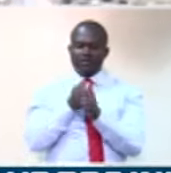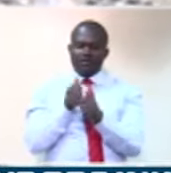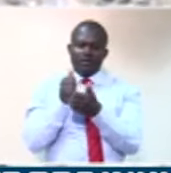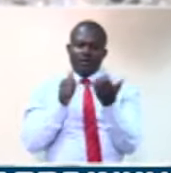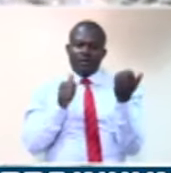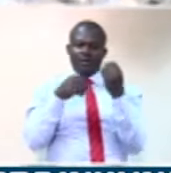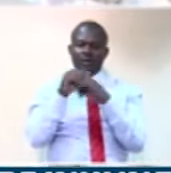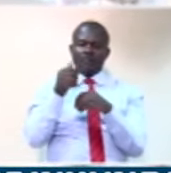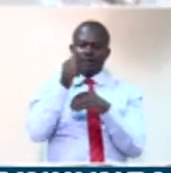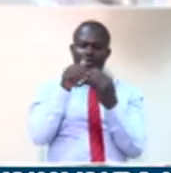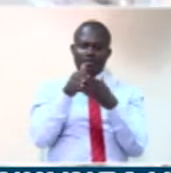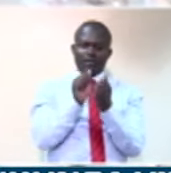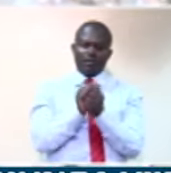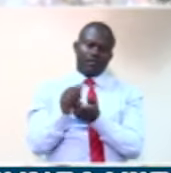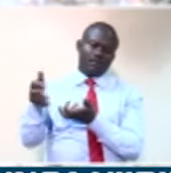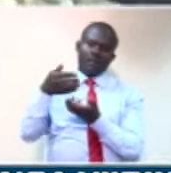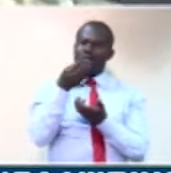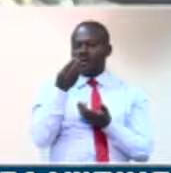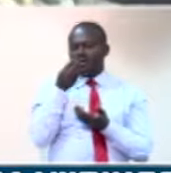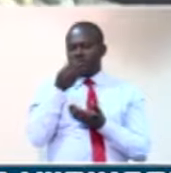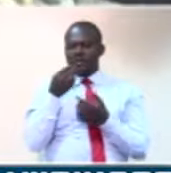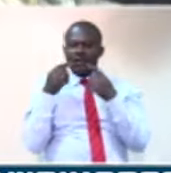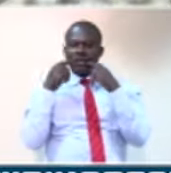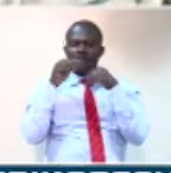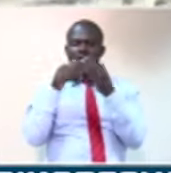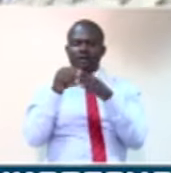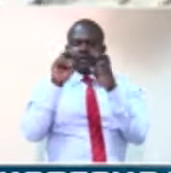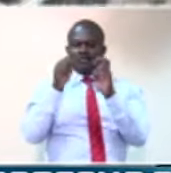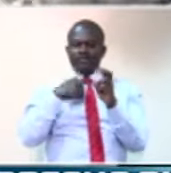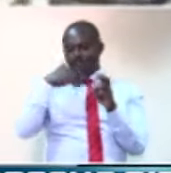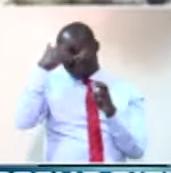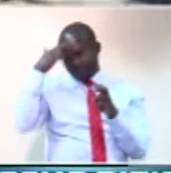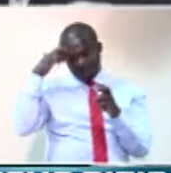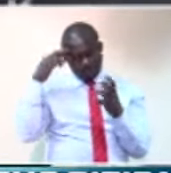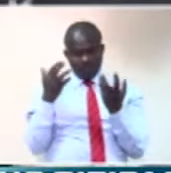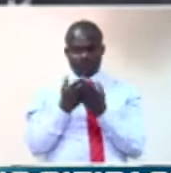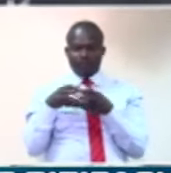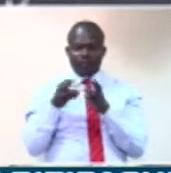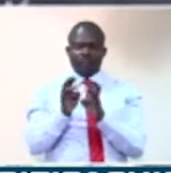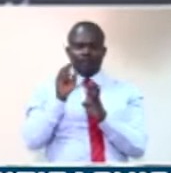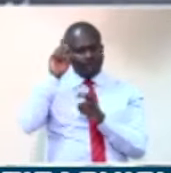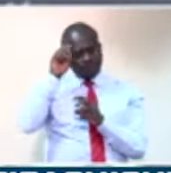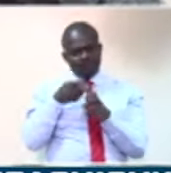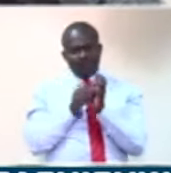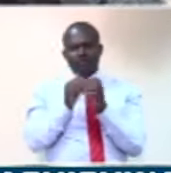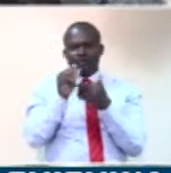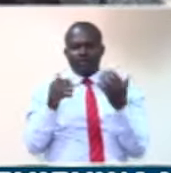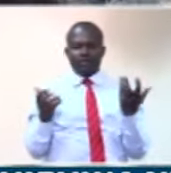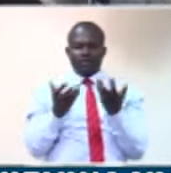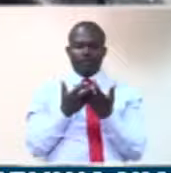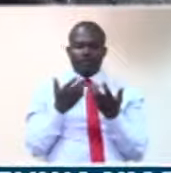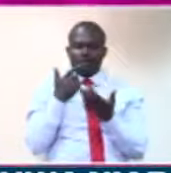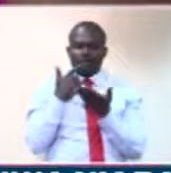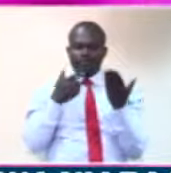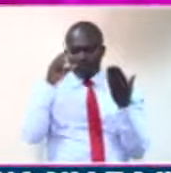w'abarobyi, abacuruzi bazo ndetse n'abazihahira kuzirya batanga impamvu nyinshi zijyana na buri wese ukabitekereza. Gusa icyo bahurizaho ni